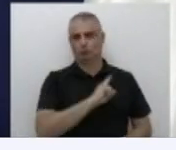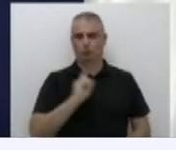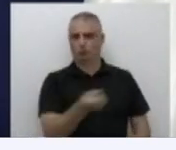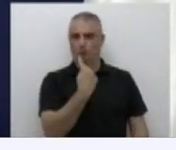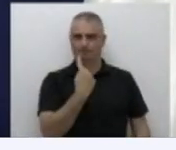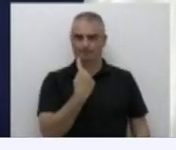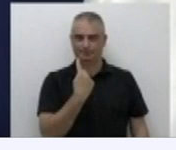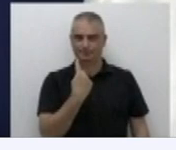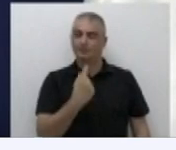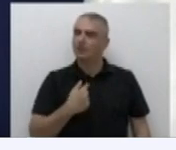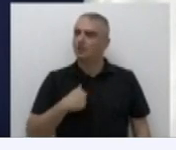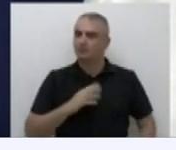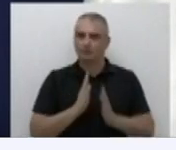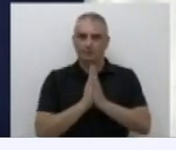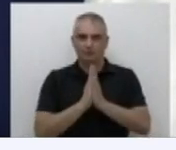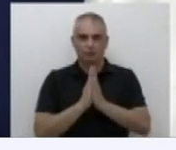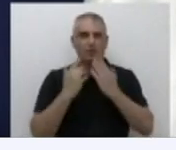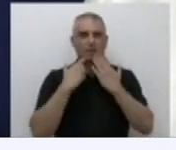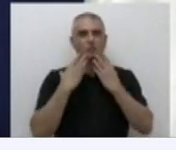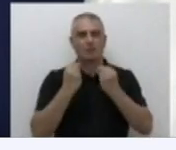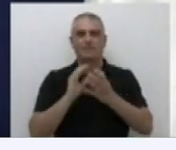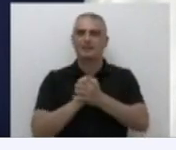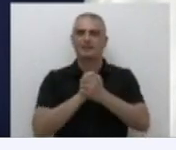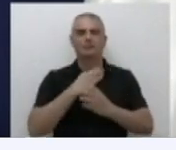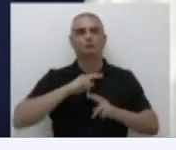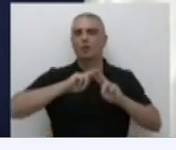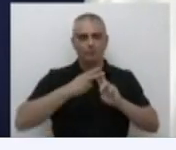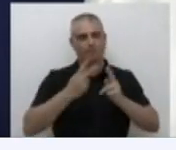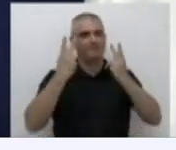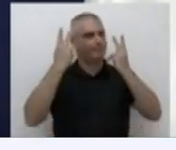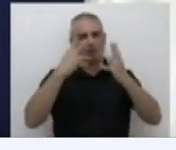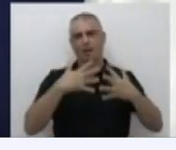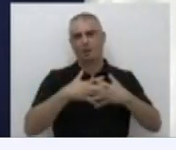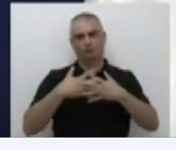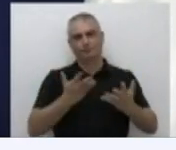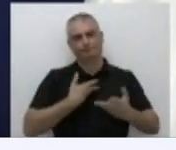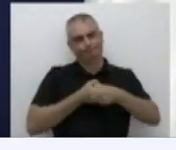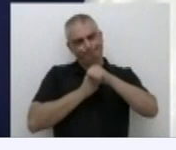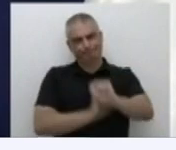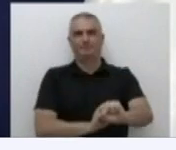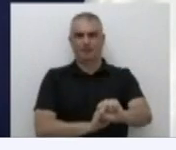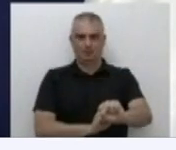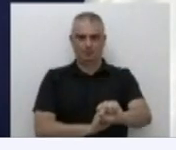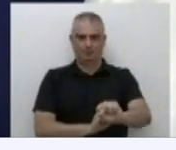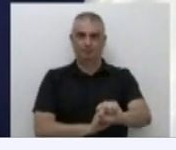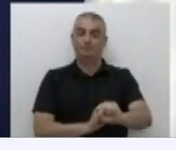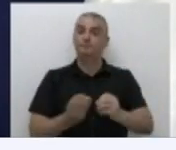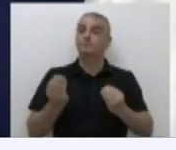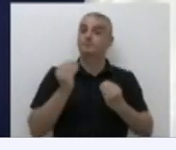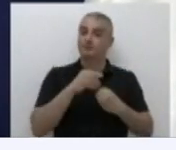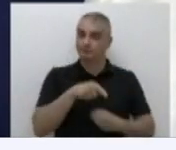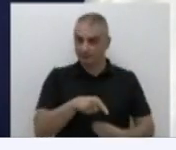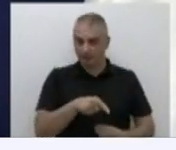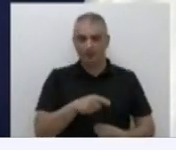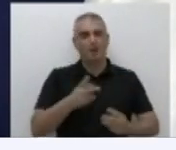مهدور. أنا أريد أن أشكر أصدقائنا في العالم وخصيصا الولايات المتحدة على هذا